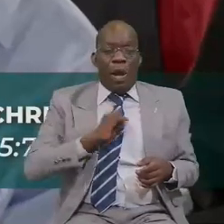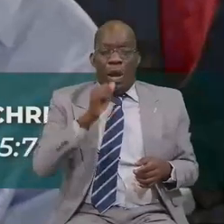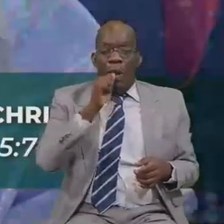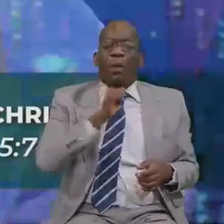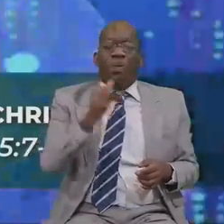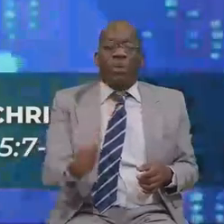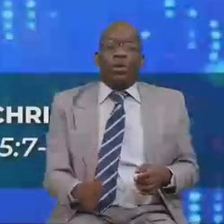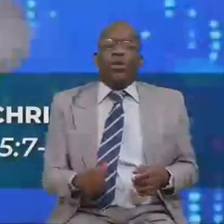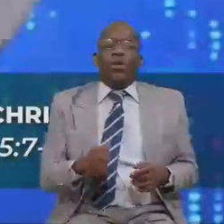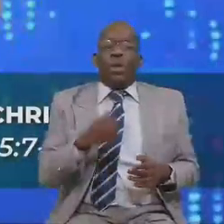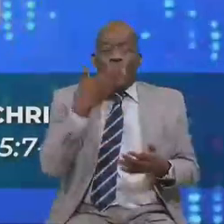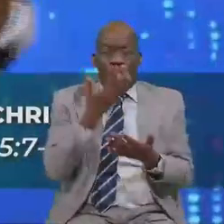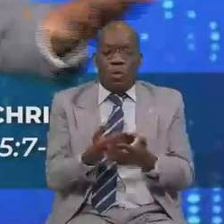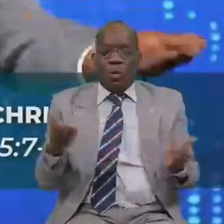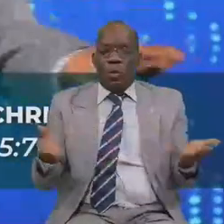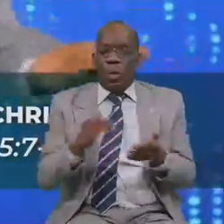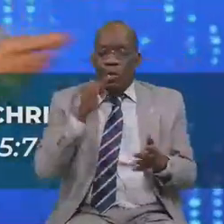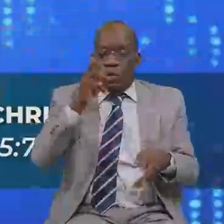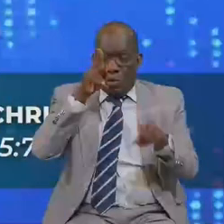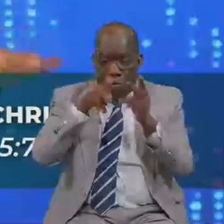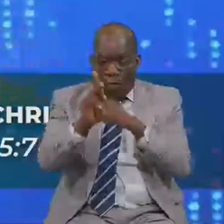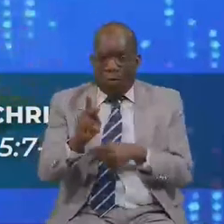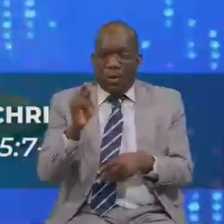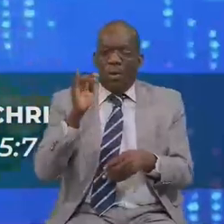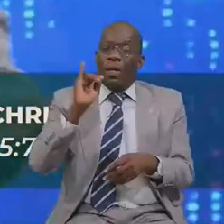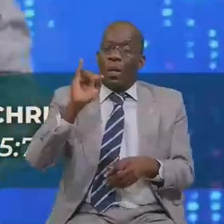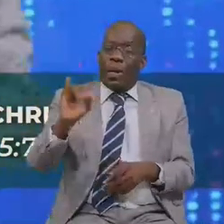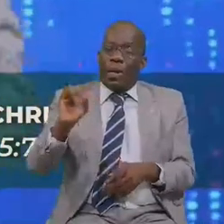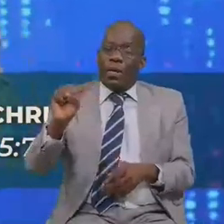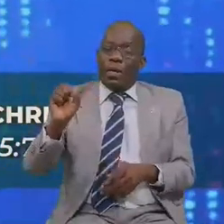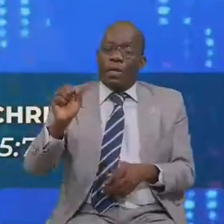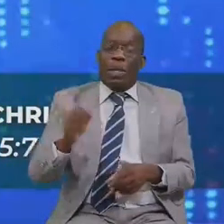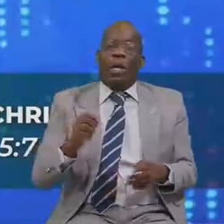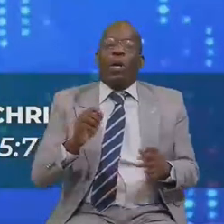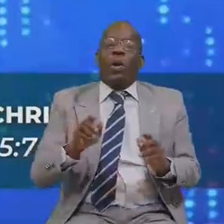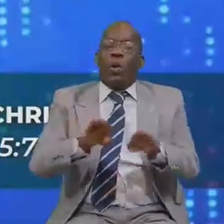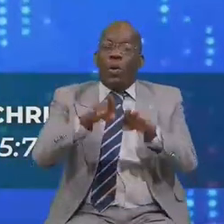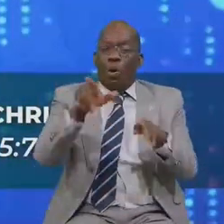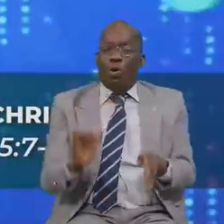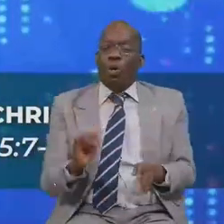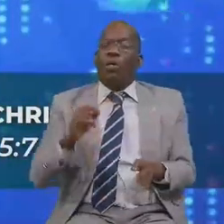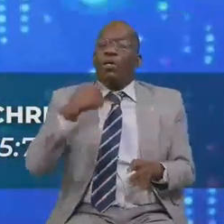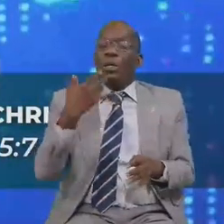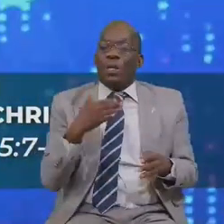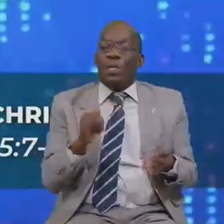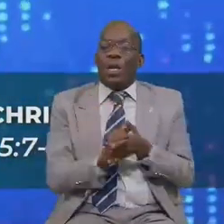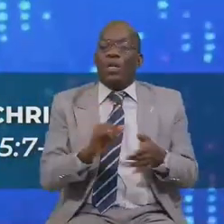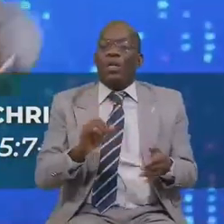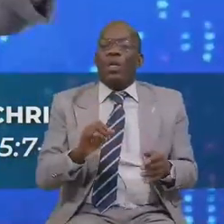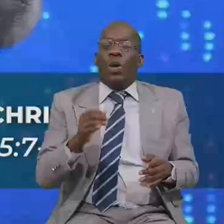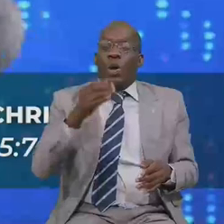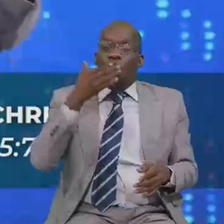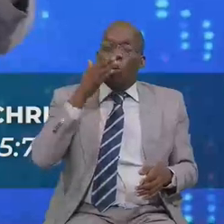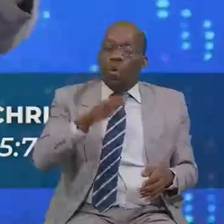car je suis un homme dont les lèvres sont impures, un homme publiquement qui déclare malheur à moi. Il avait dit